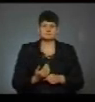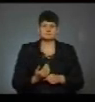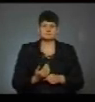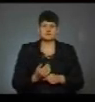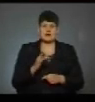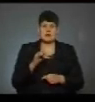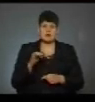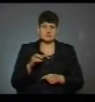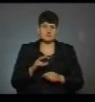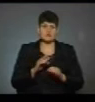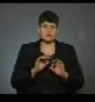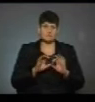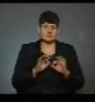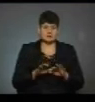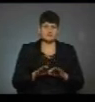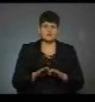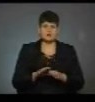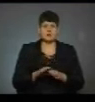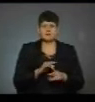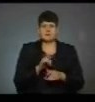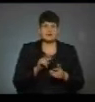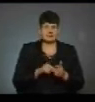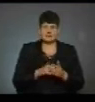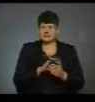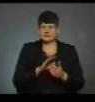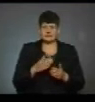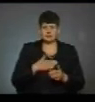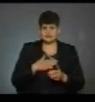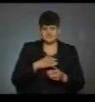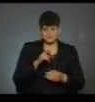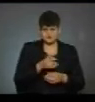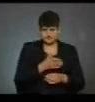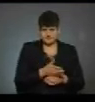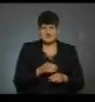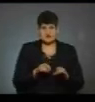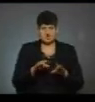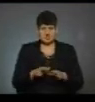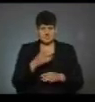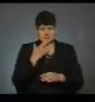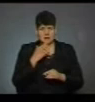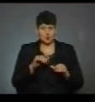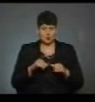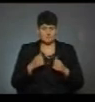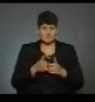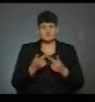реакцію, за певний коментар. Ну, знову ж таки, не зовсім питання до нашого спікера, але це рішення Національної комісії, так, з питання так, це